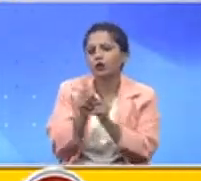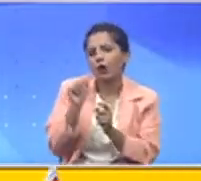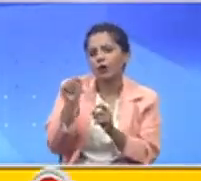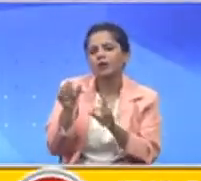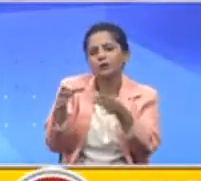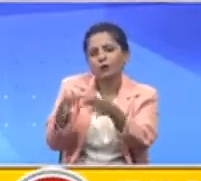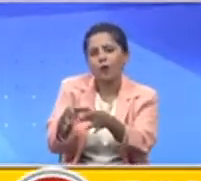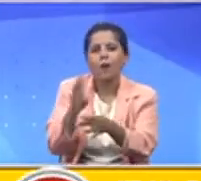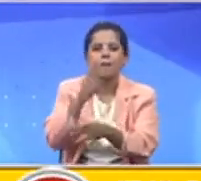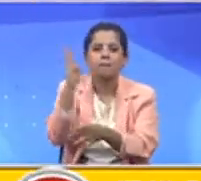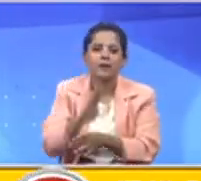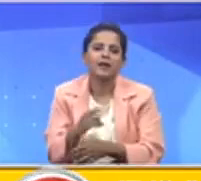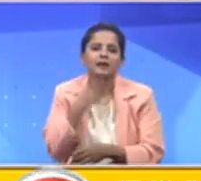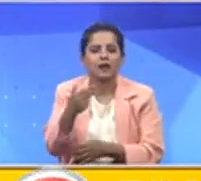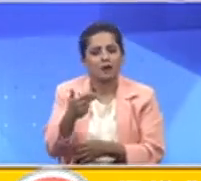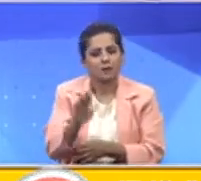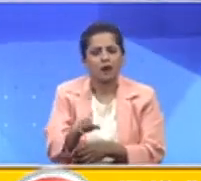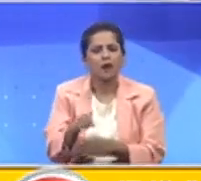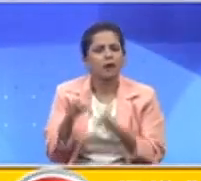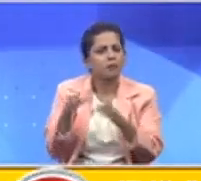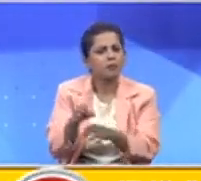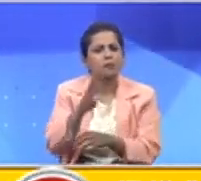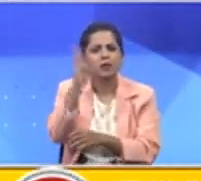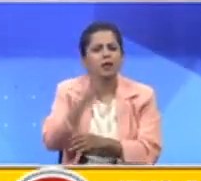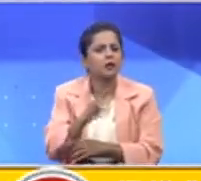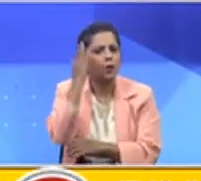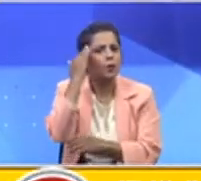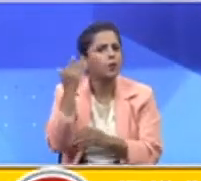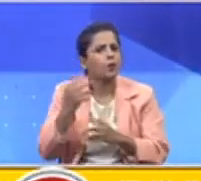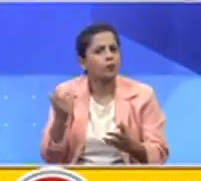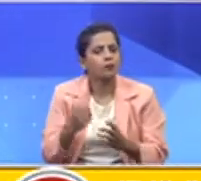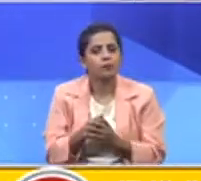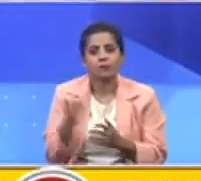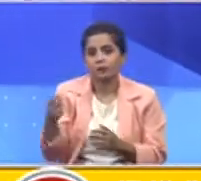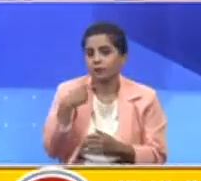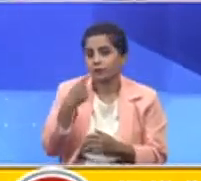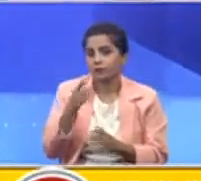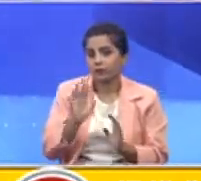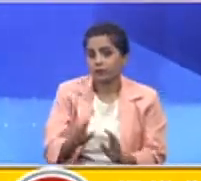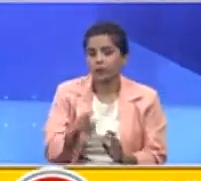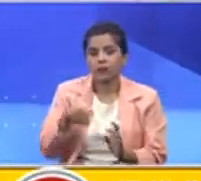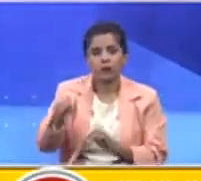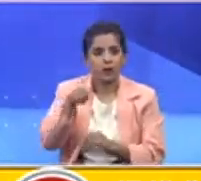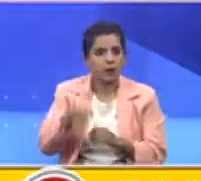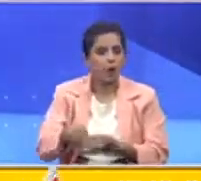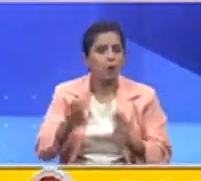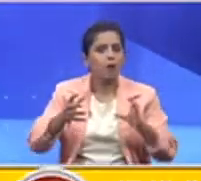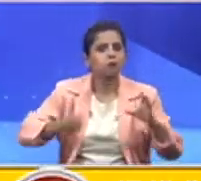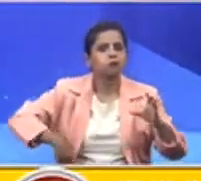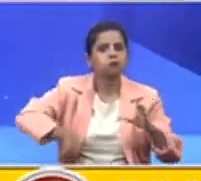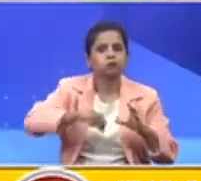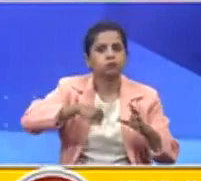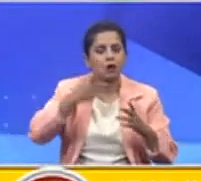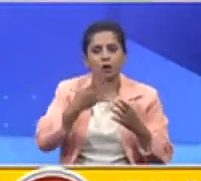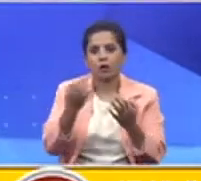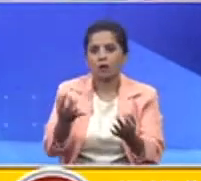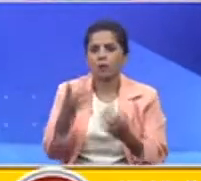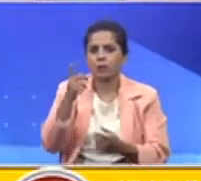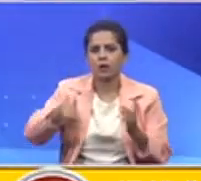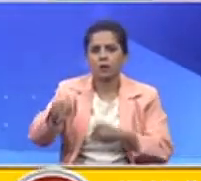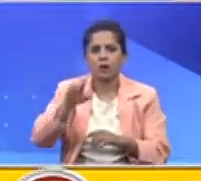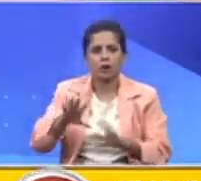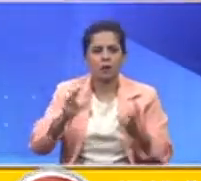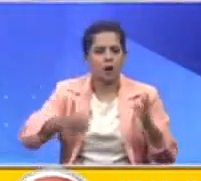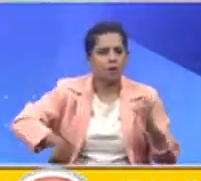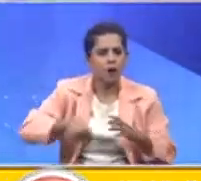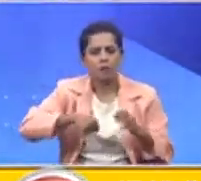है मिनी ब्राजिल इसलिए क्योंकि यह गाउं आज फुटबॉल के उभरते सितारों का गड़ बन